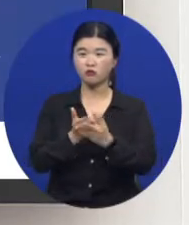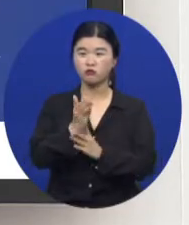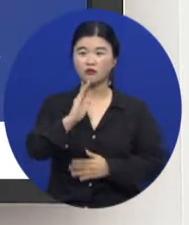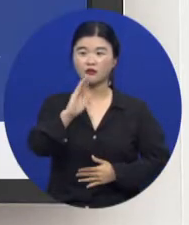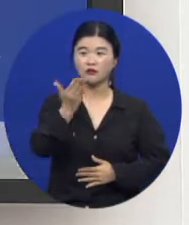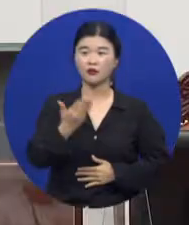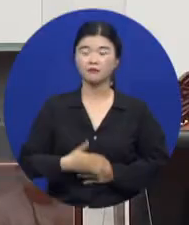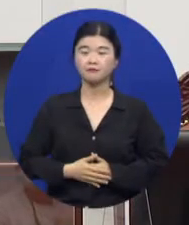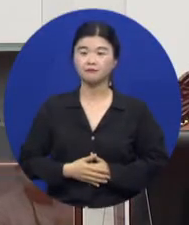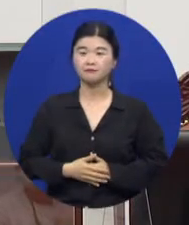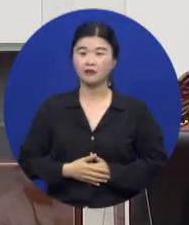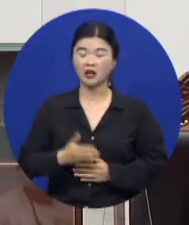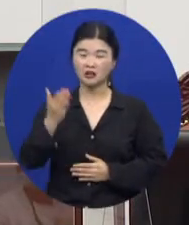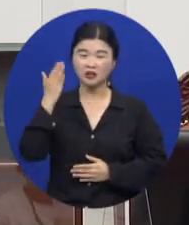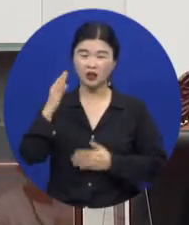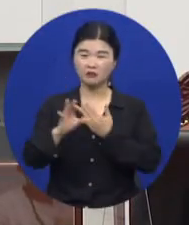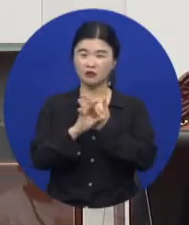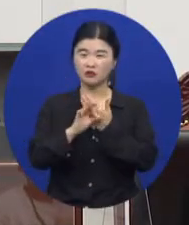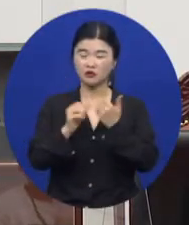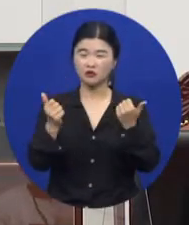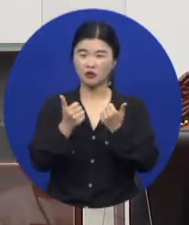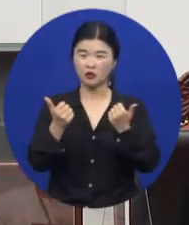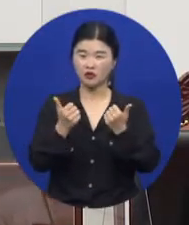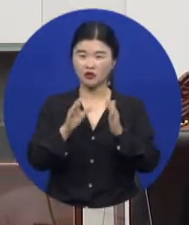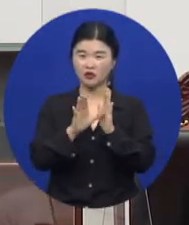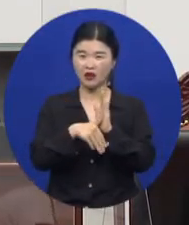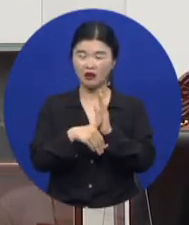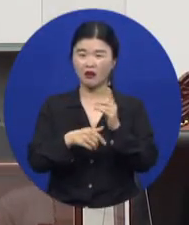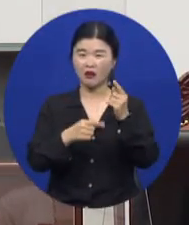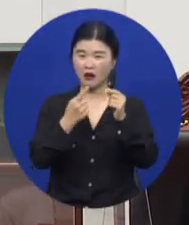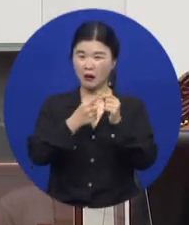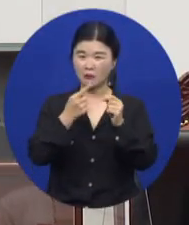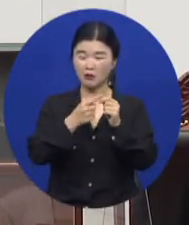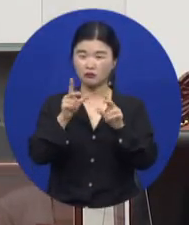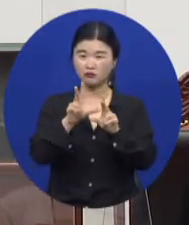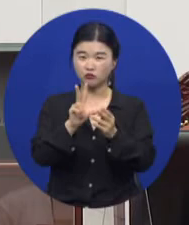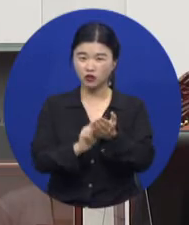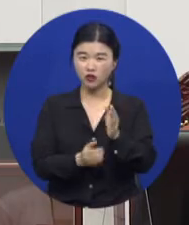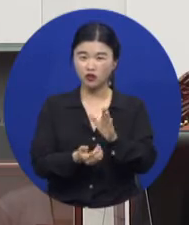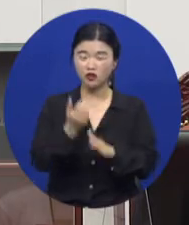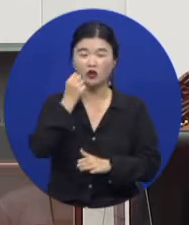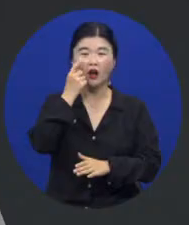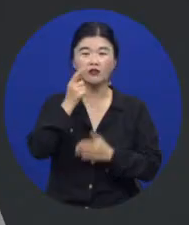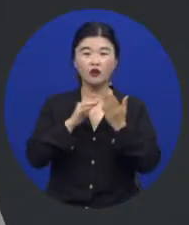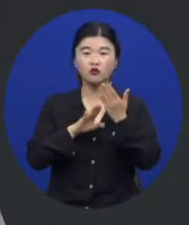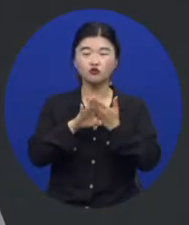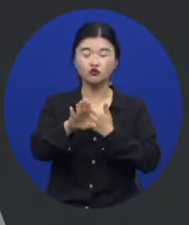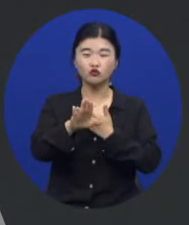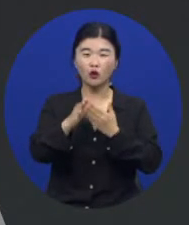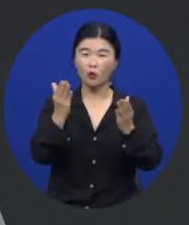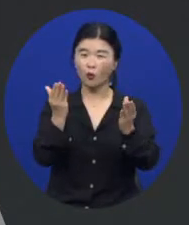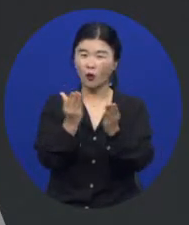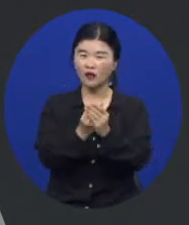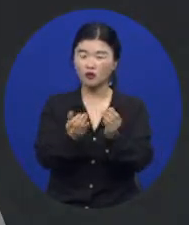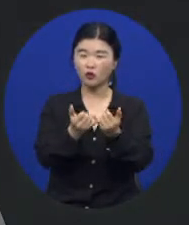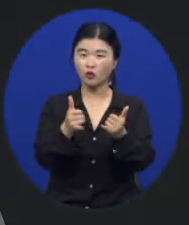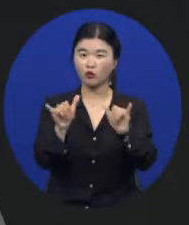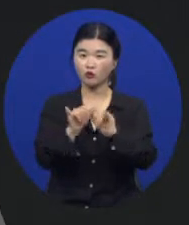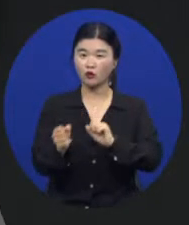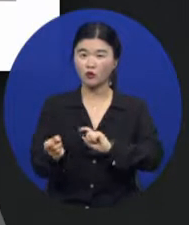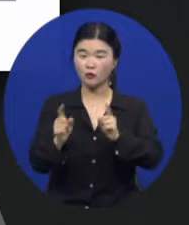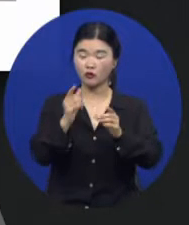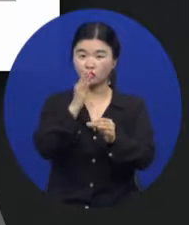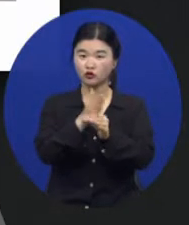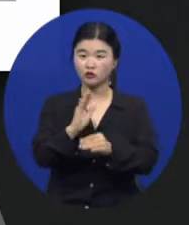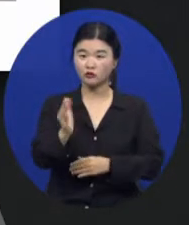통과했습니다. 지난 임시회 상임위에서 한 차례 제동이 걸린 뒤 한 달 만입니다. 완전한 공동체 회복에 방점을